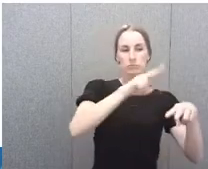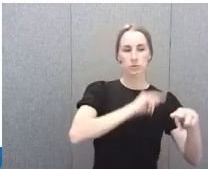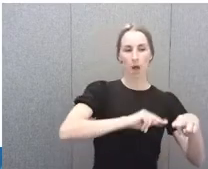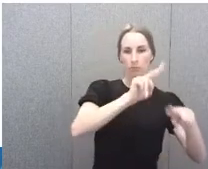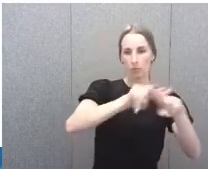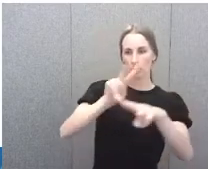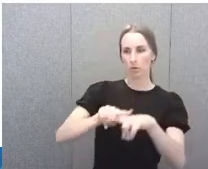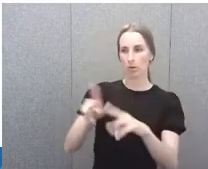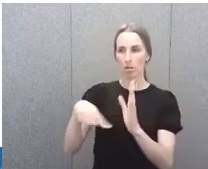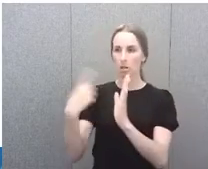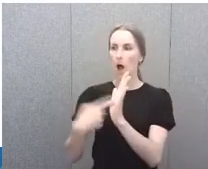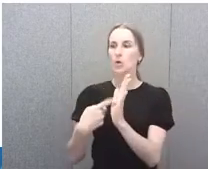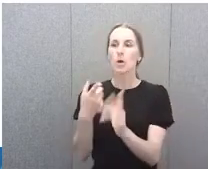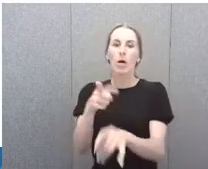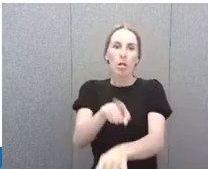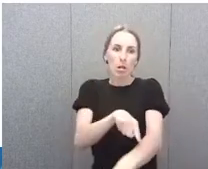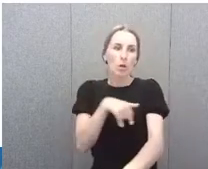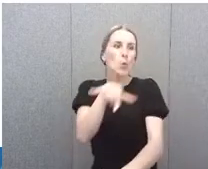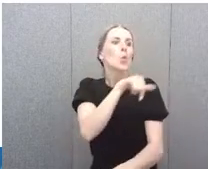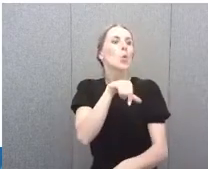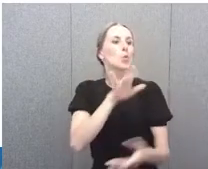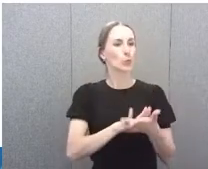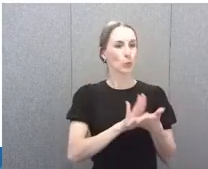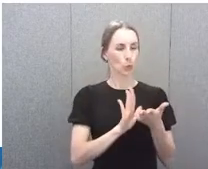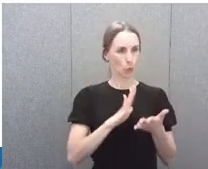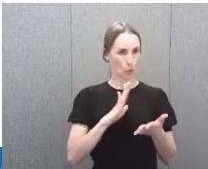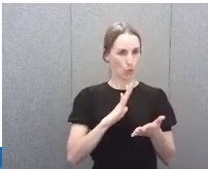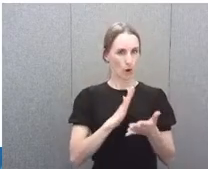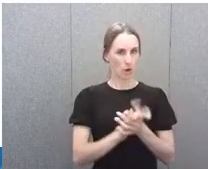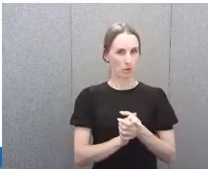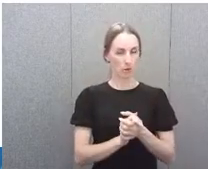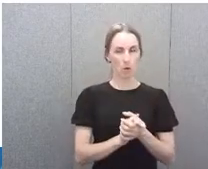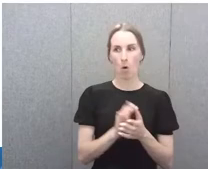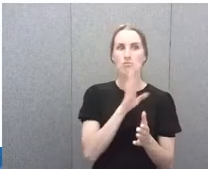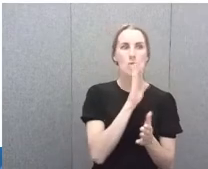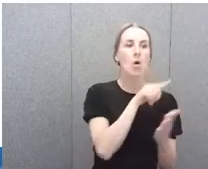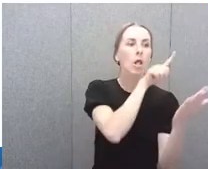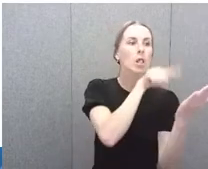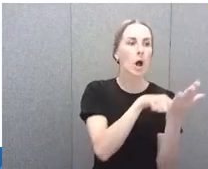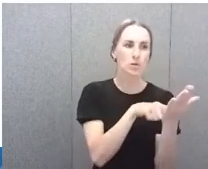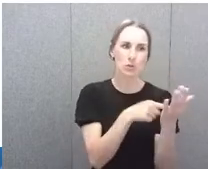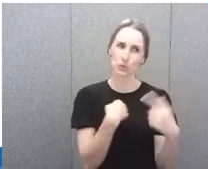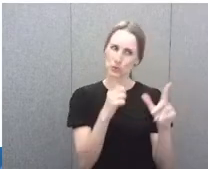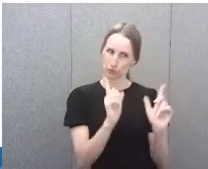других важных постах, они спрашивают: где ты так долго был? Я готов. А когда я спрашиваю